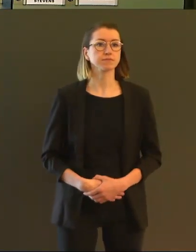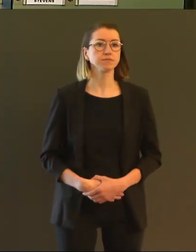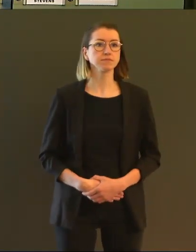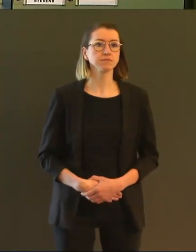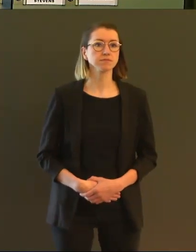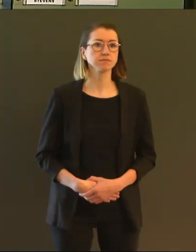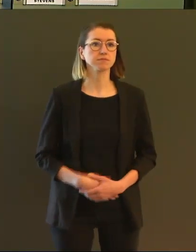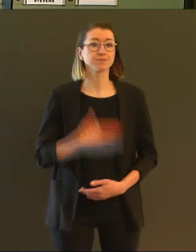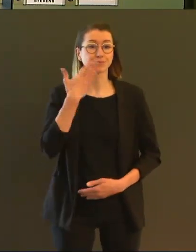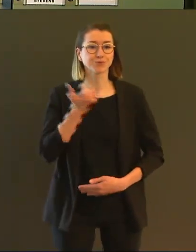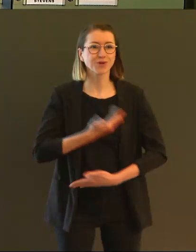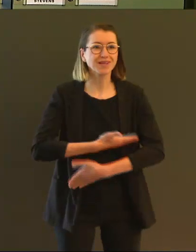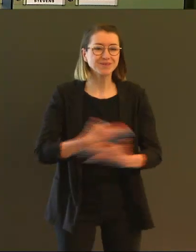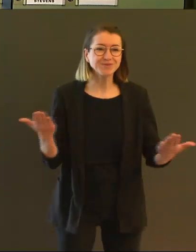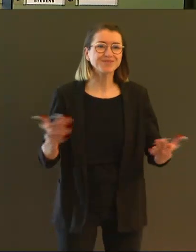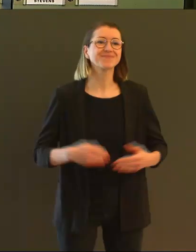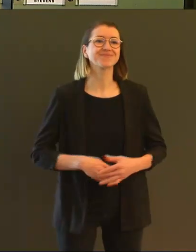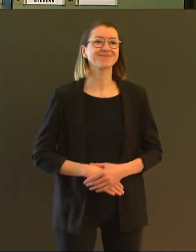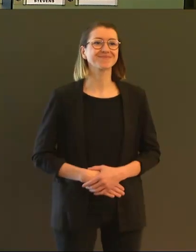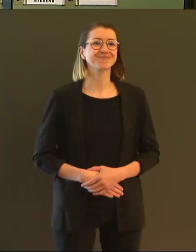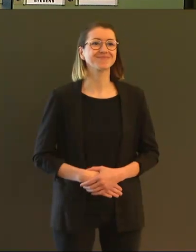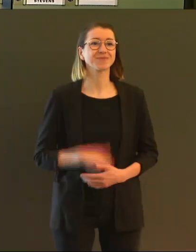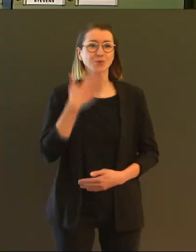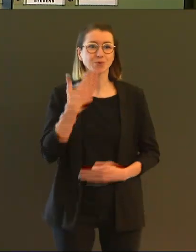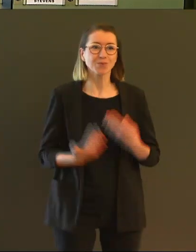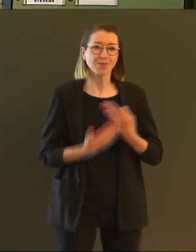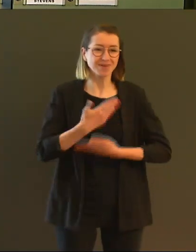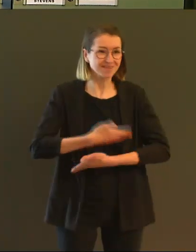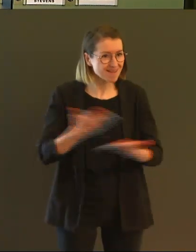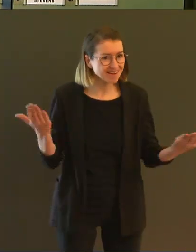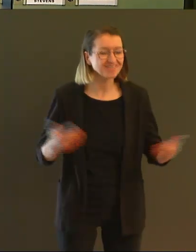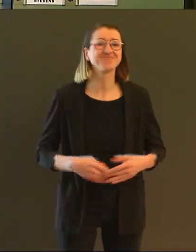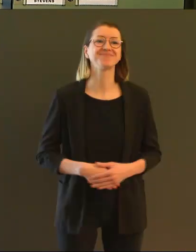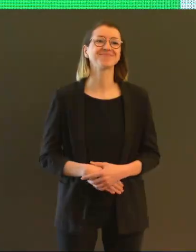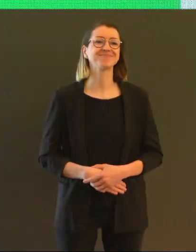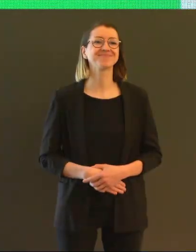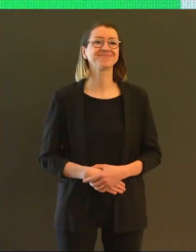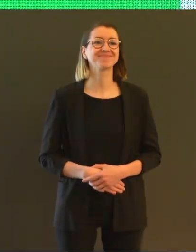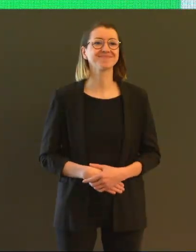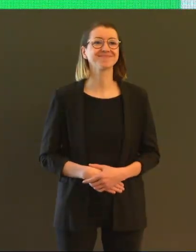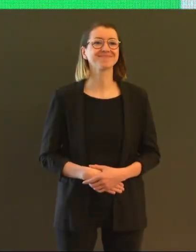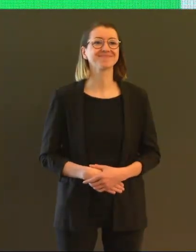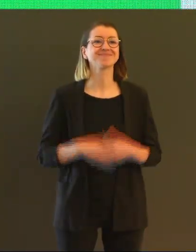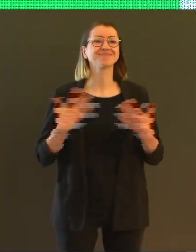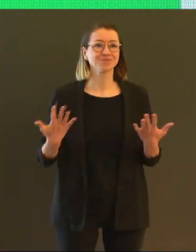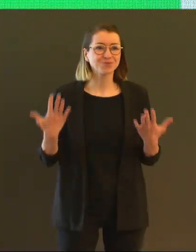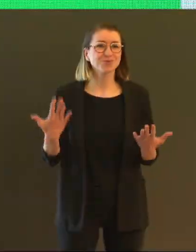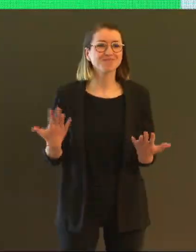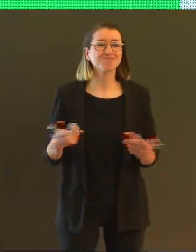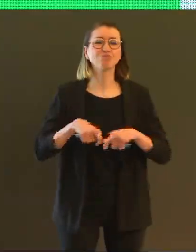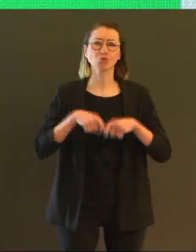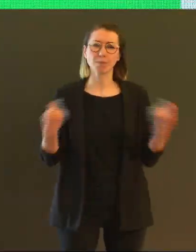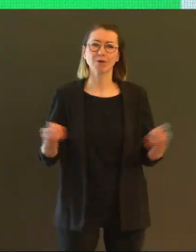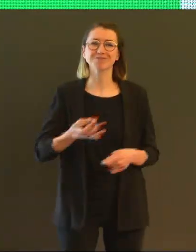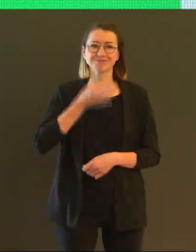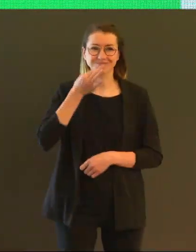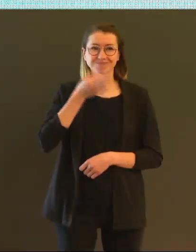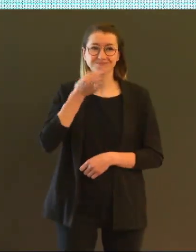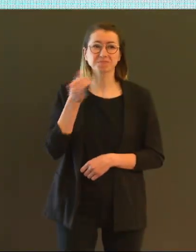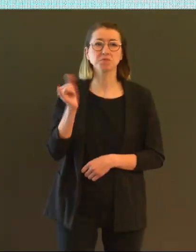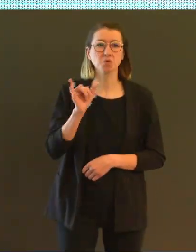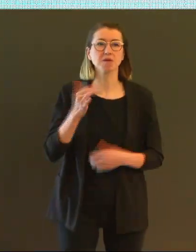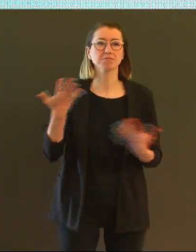Bonjour à toutes, bonjour à tous, goedendag iedereen. Nous allons commencer cet exposé par les tendances